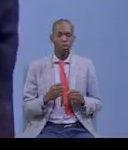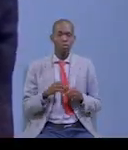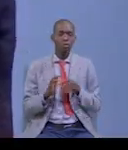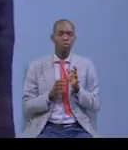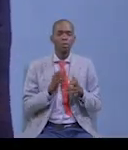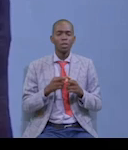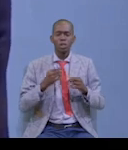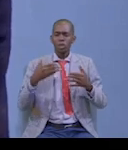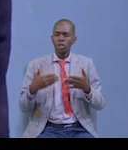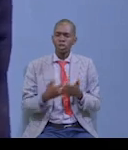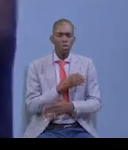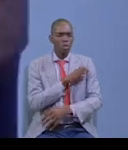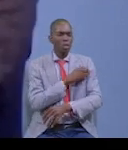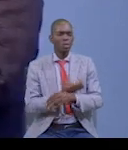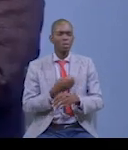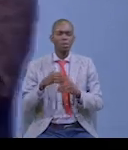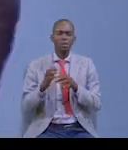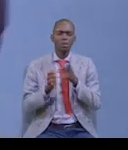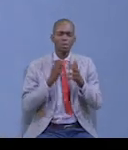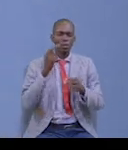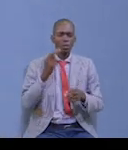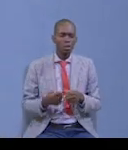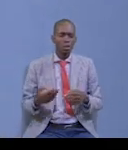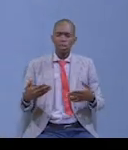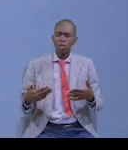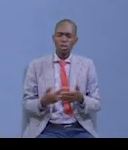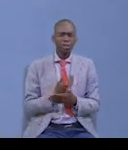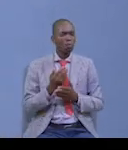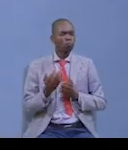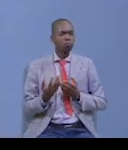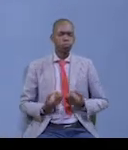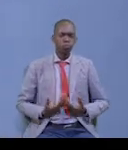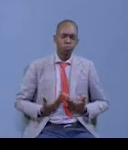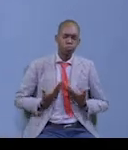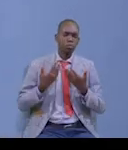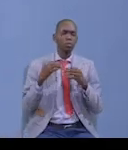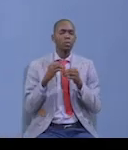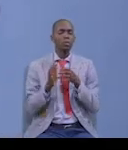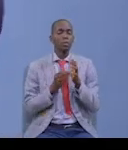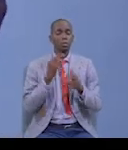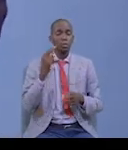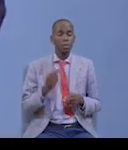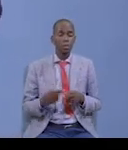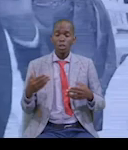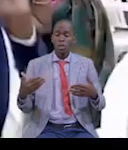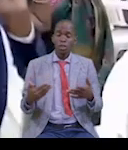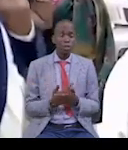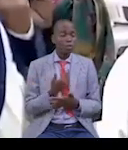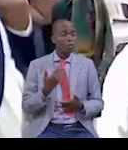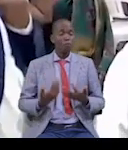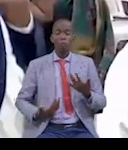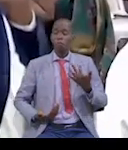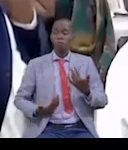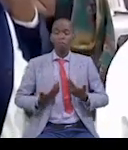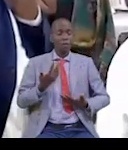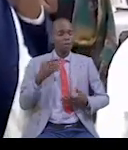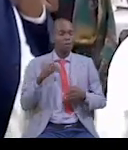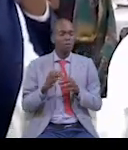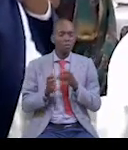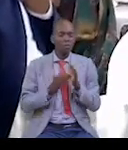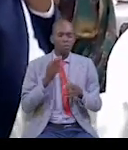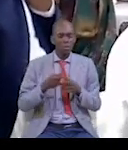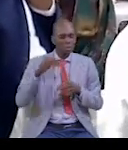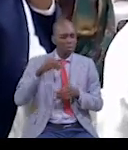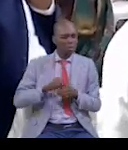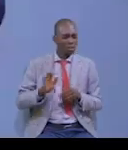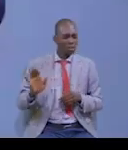New energy, నూతనమైన శక్తి. New passion, నూతనమైన వైరాగ్యం. New fire, నూతనమైన అగ్ని. In their